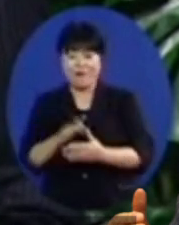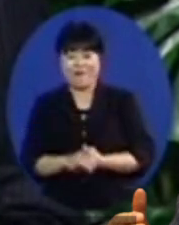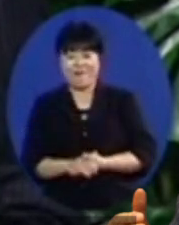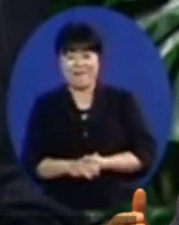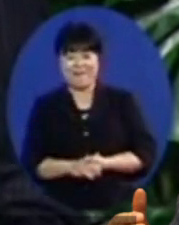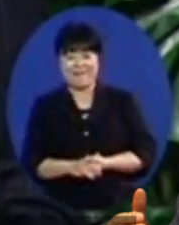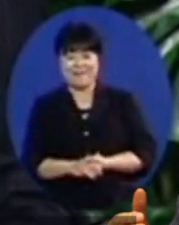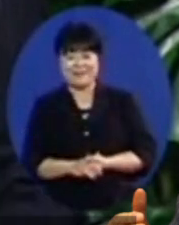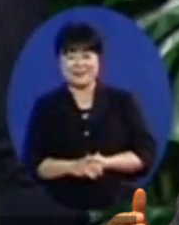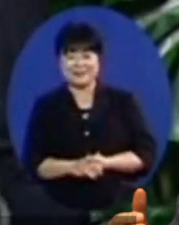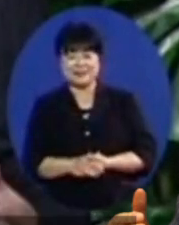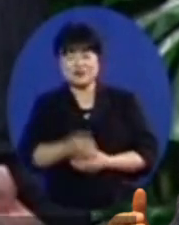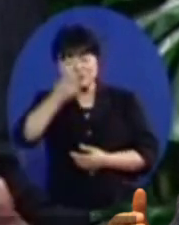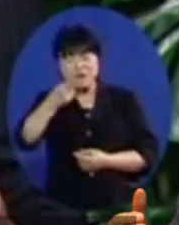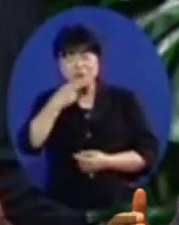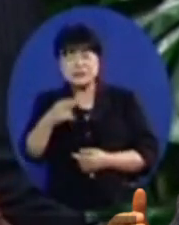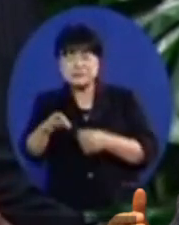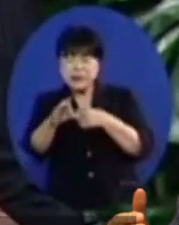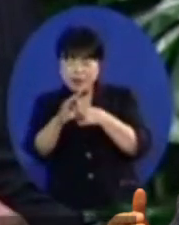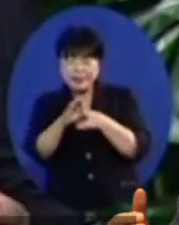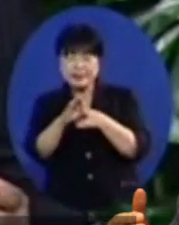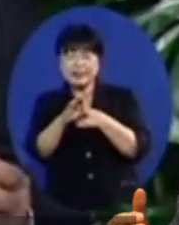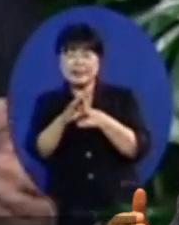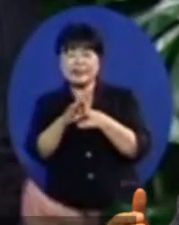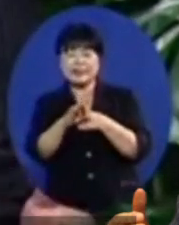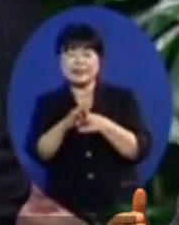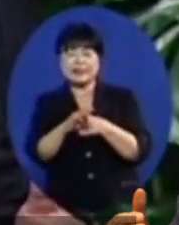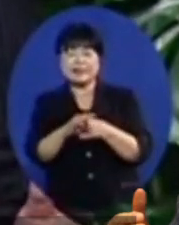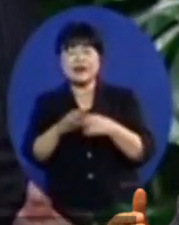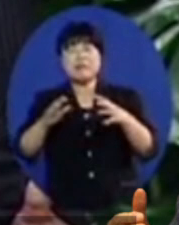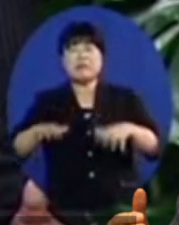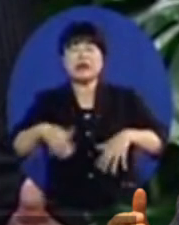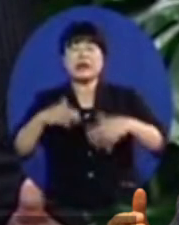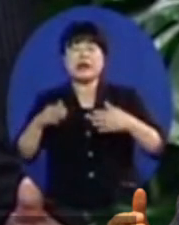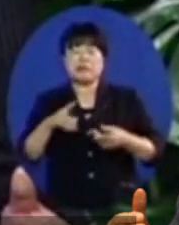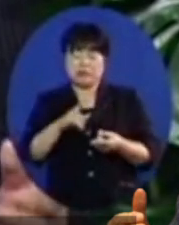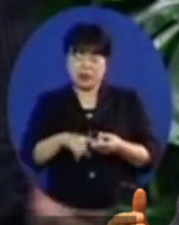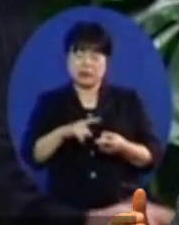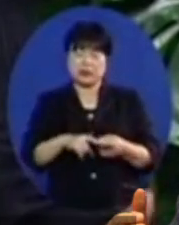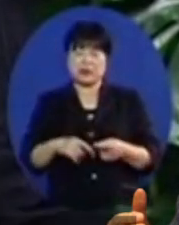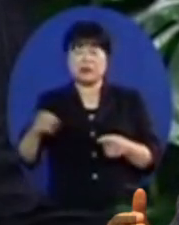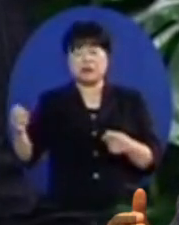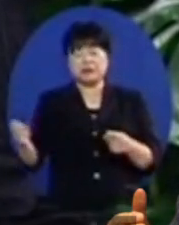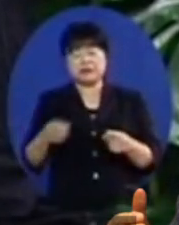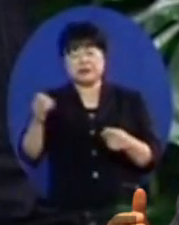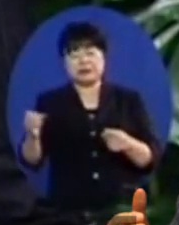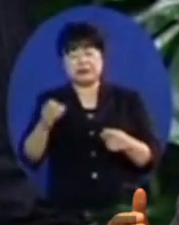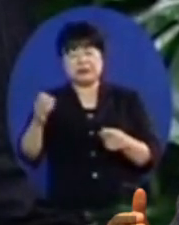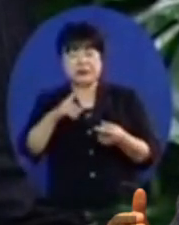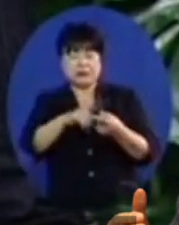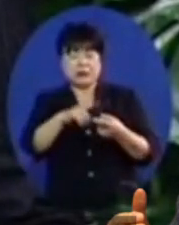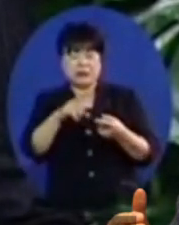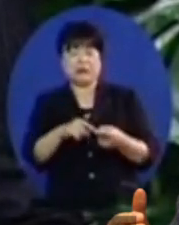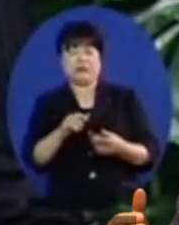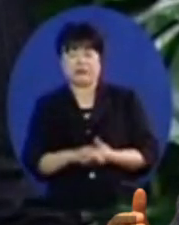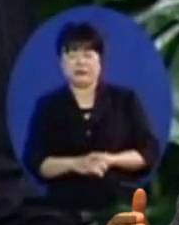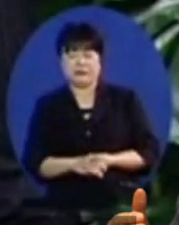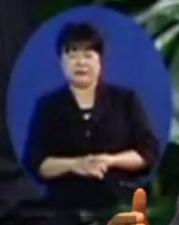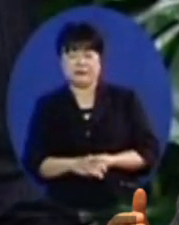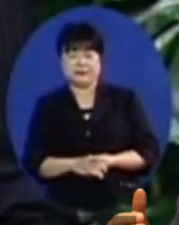것입니다. 꿈이 없으면 바람에 날려가는 티끌과 같은 것입니다.